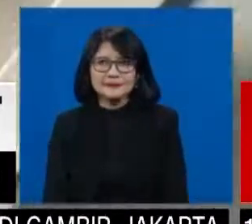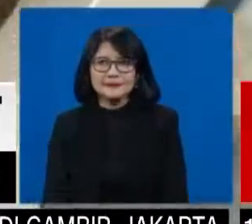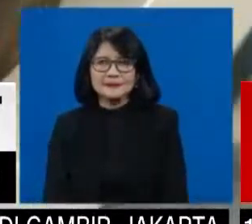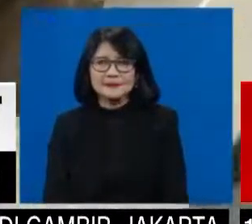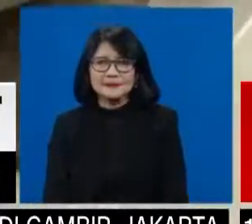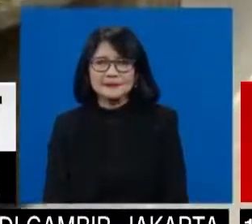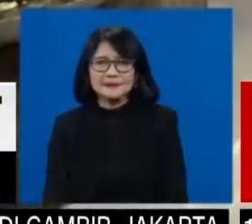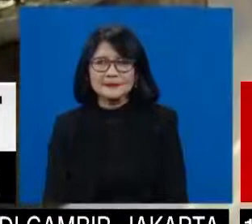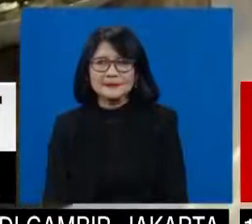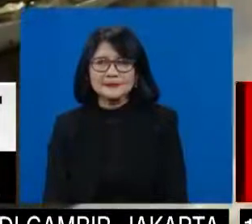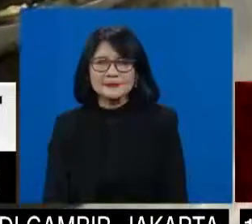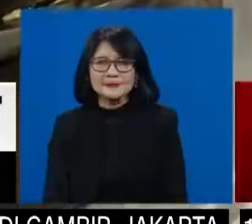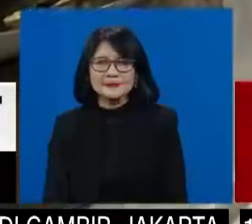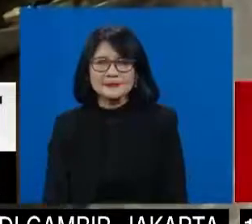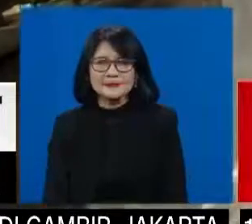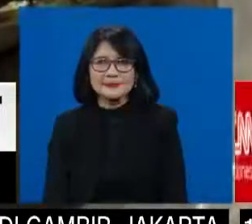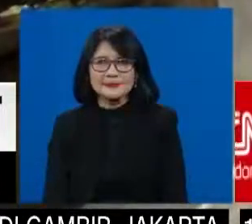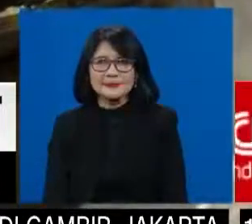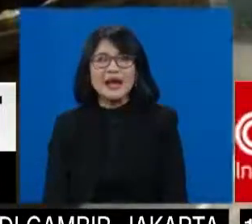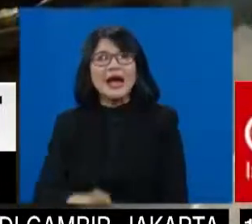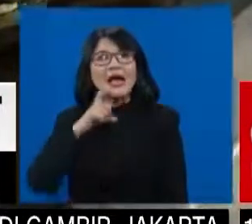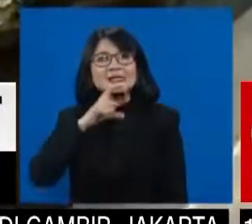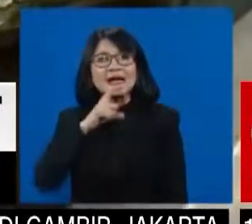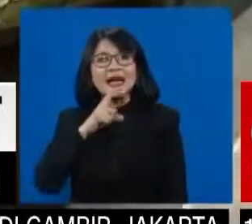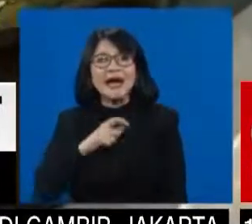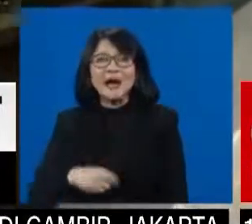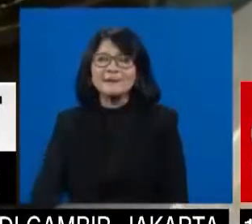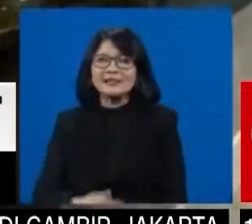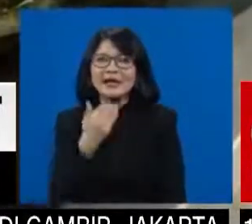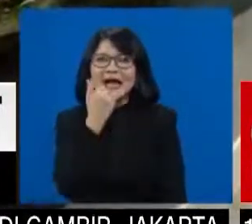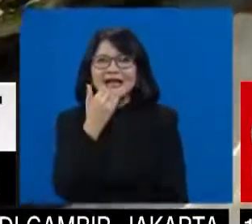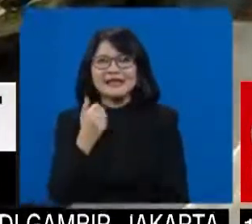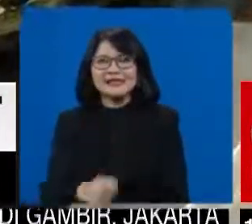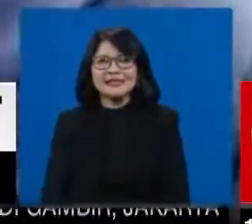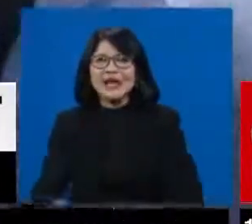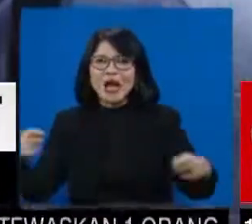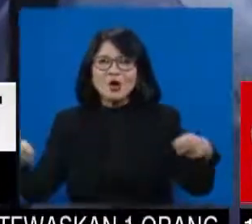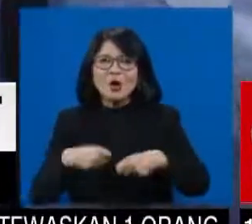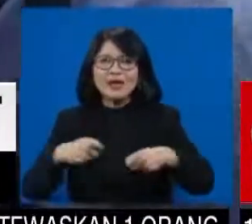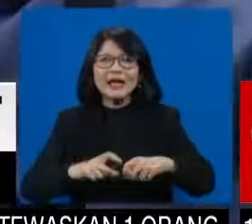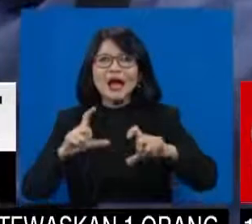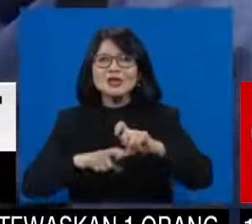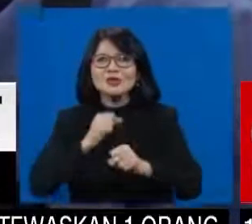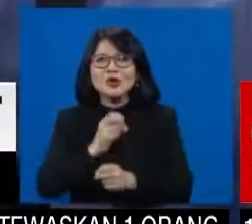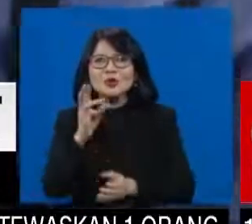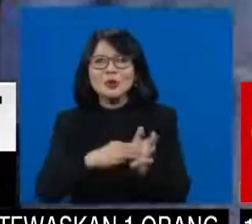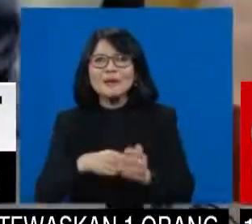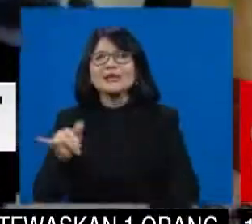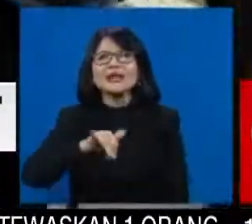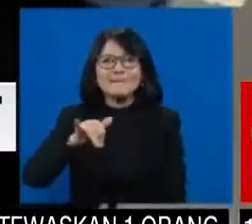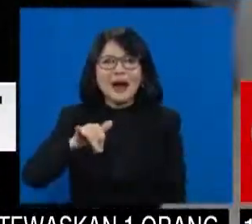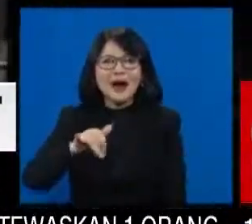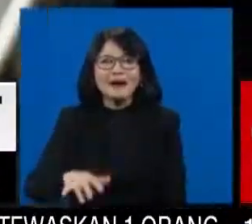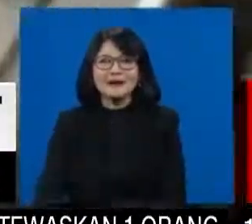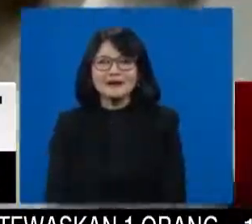Biar terlihat ya. Teknik memasak nasi goreng sorghum tak berbeda dengan nasi goreng biasa. Tidak terlalu sulit